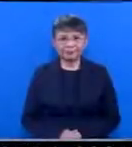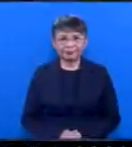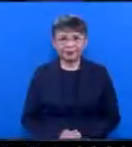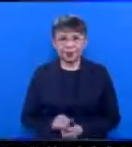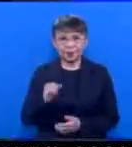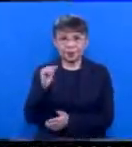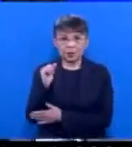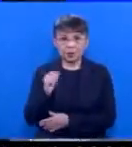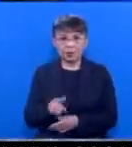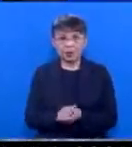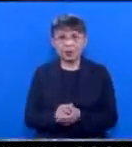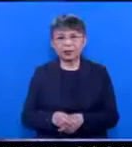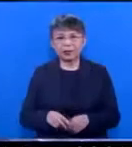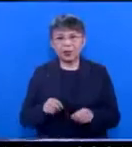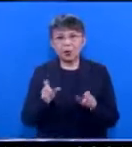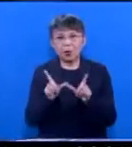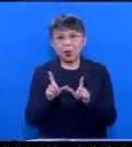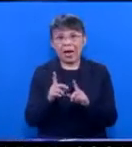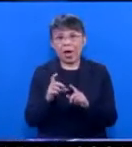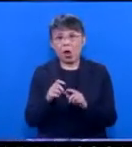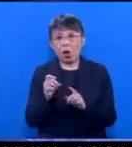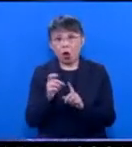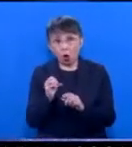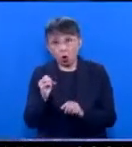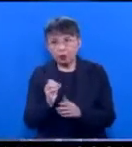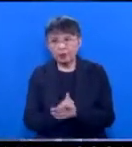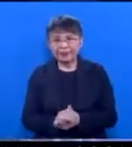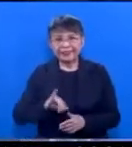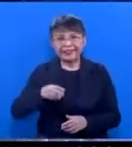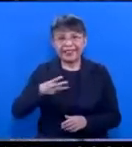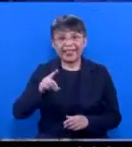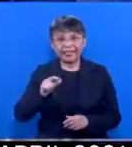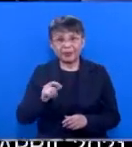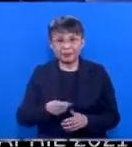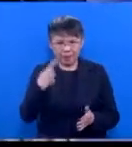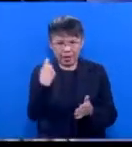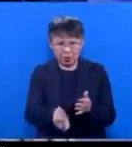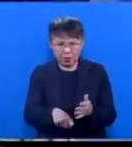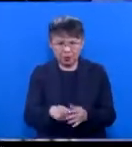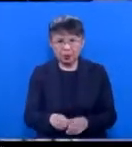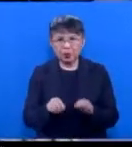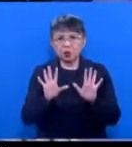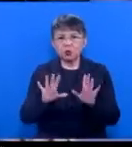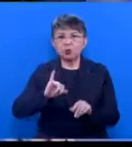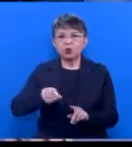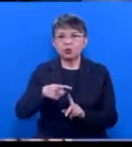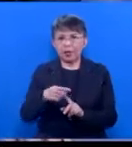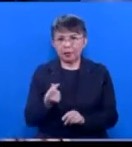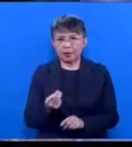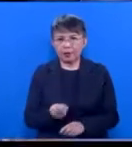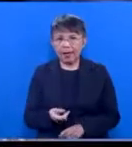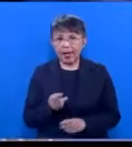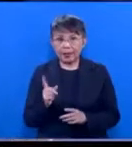Terpidana kasus ID Kacung WHO, I Gede Aryastina alias Jering, membayar uang denda subsidiar senilai 10 juta rupiah.